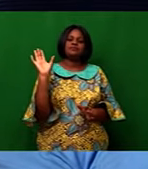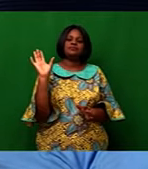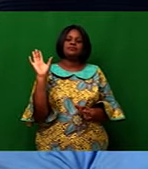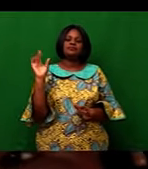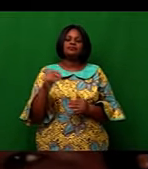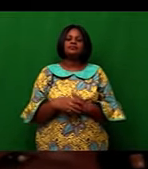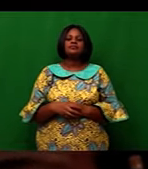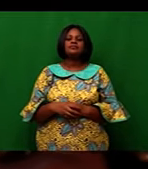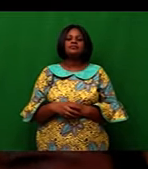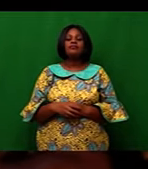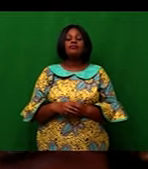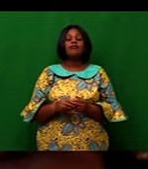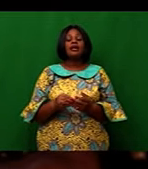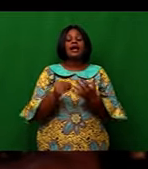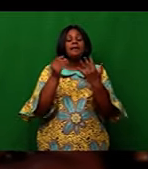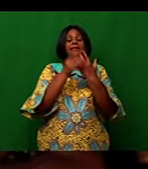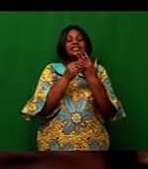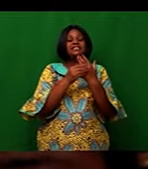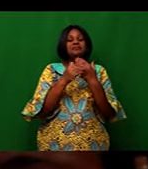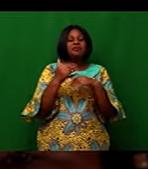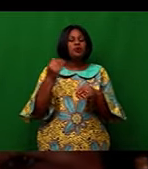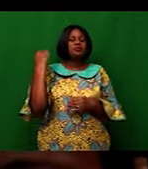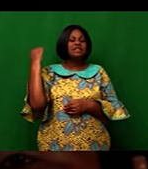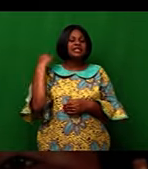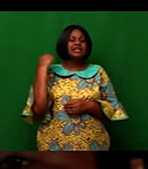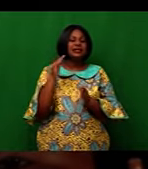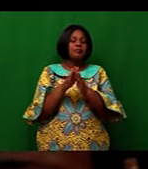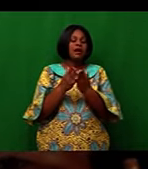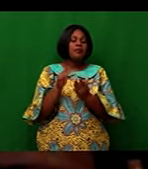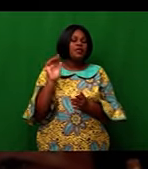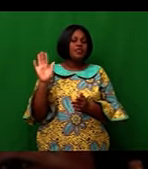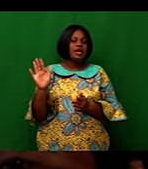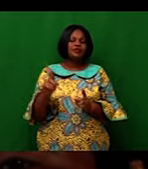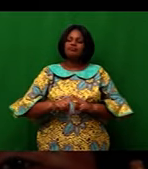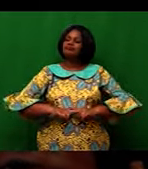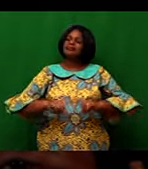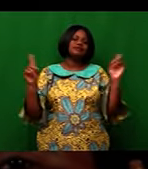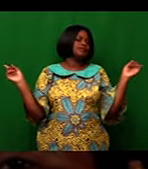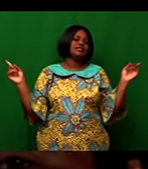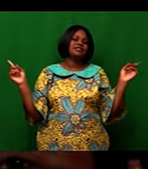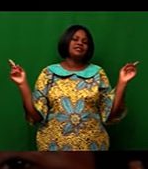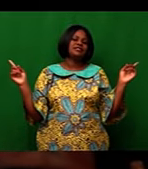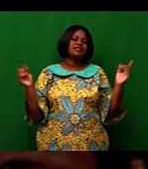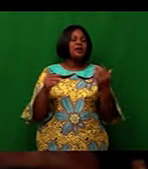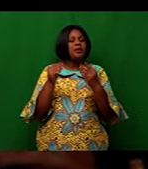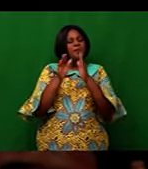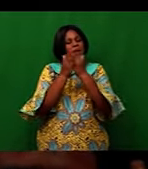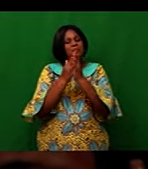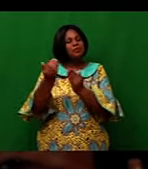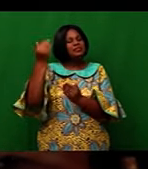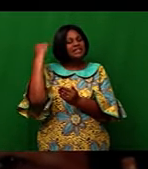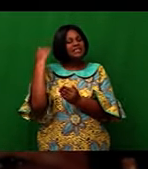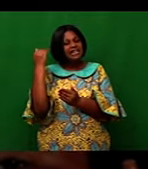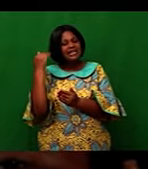kwamuri barika raiveko kare mubhaibheri nerakuitwa mazano zvakatosiyana nekure mazano